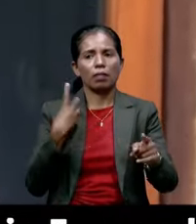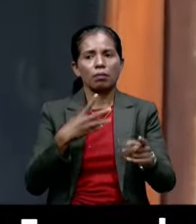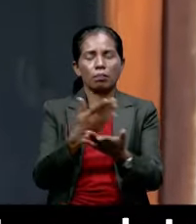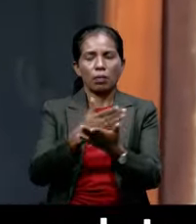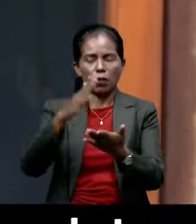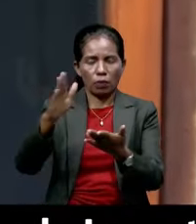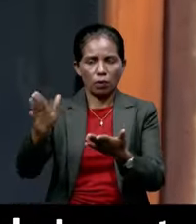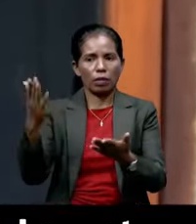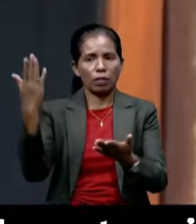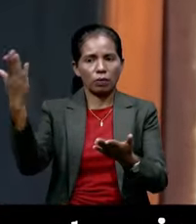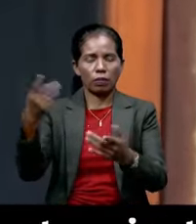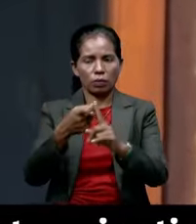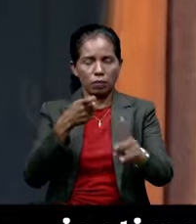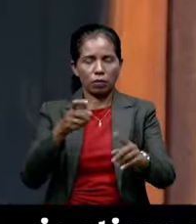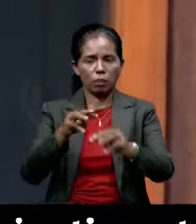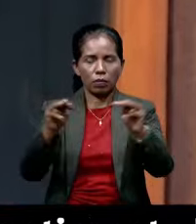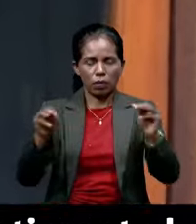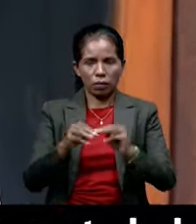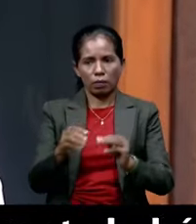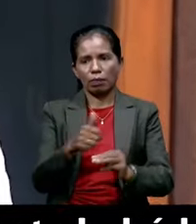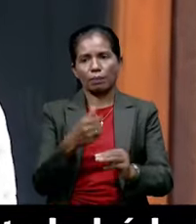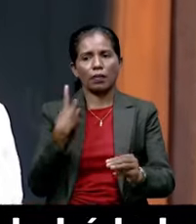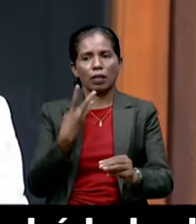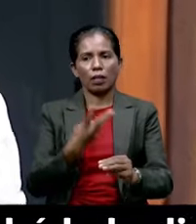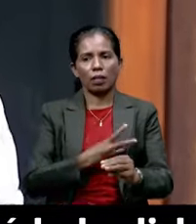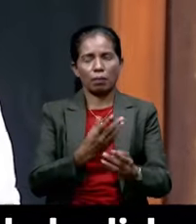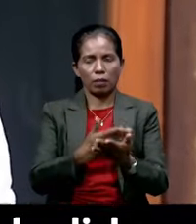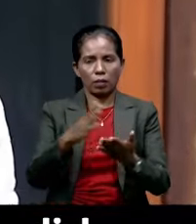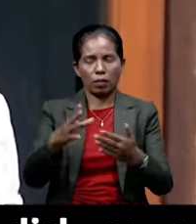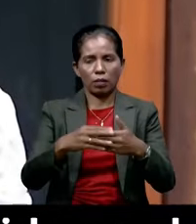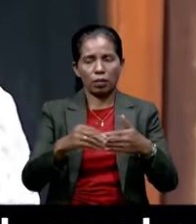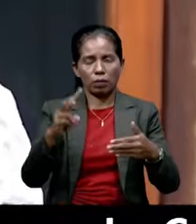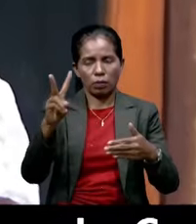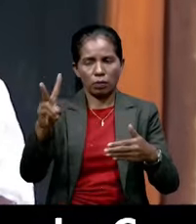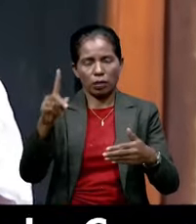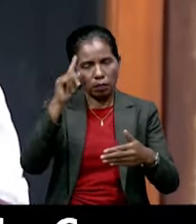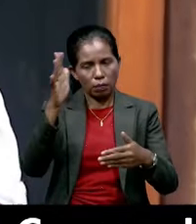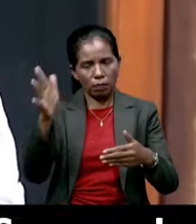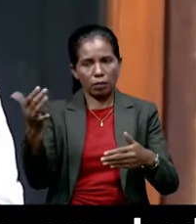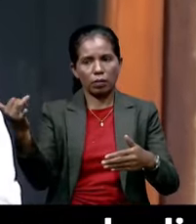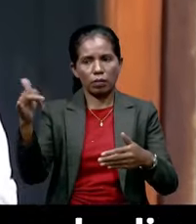fali nusin serangkan ami hola $2.50 sirafan